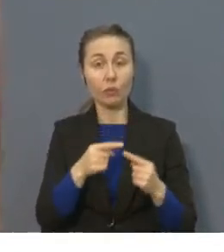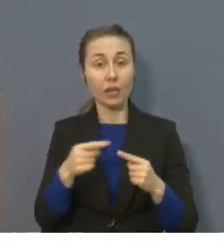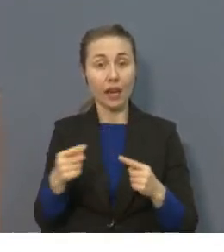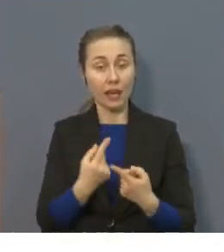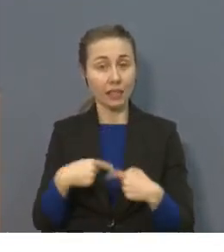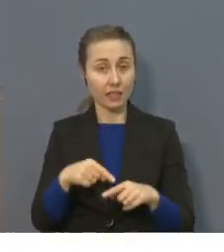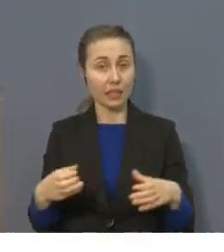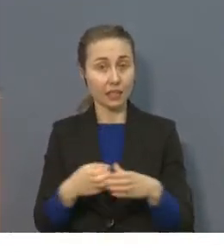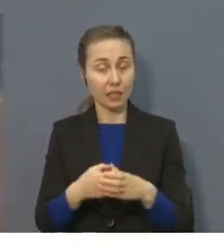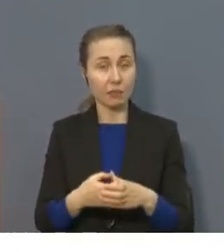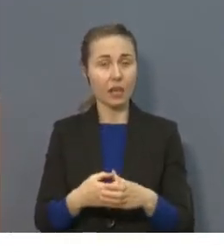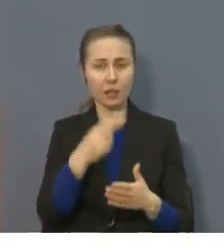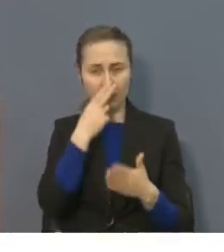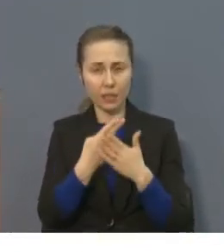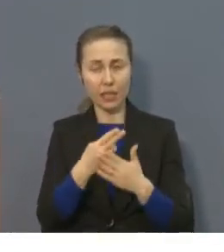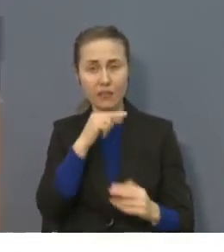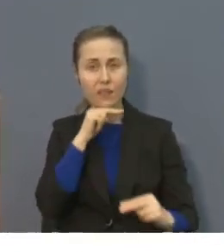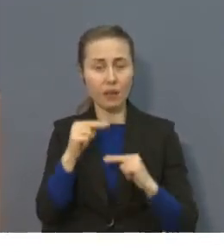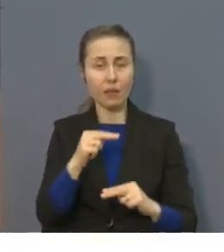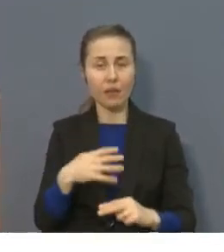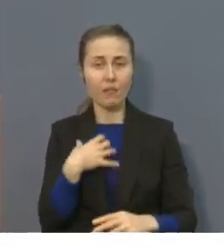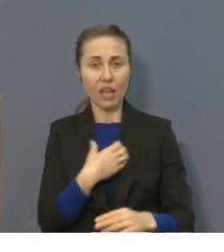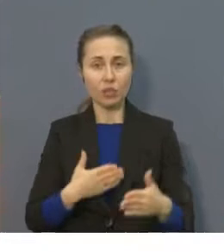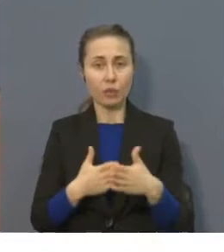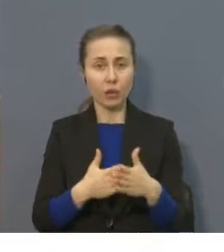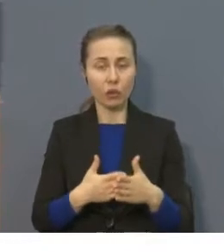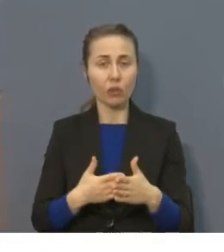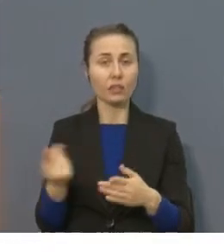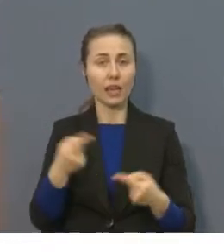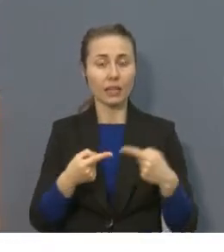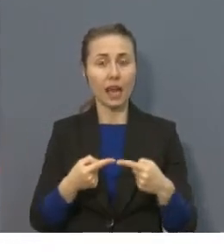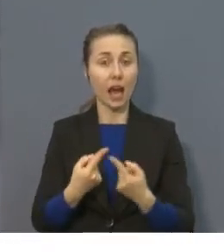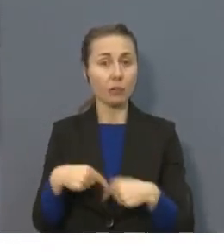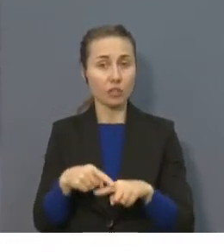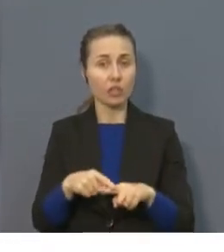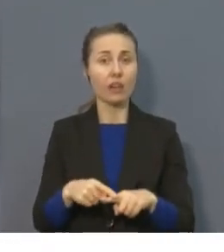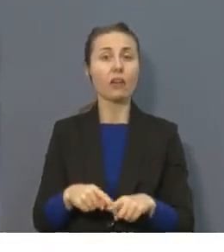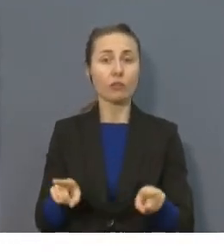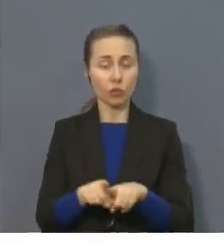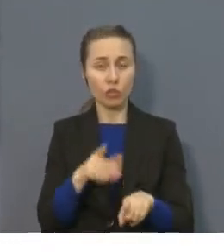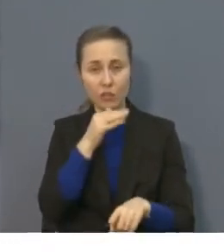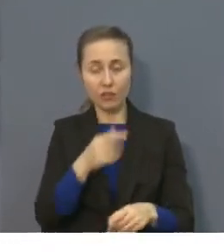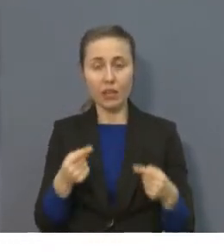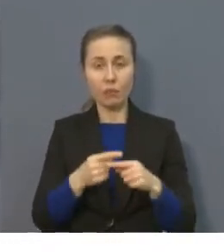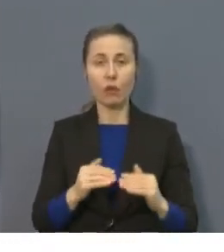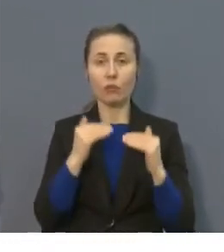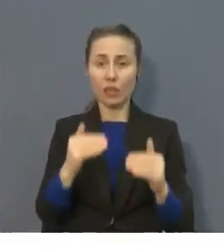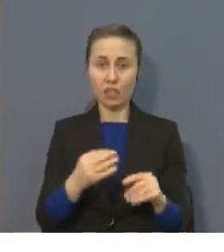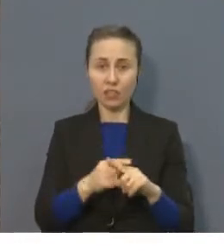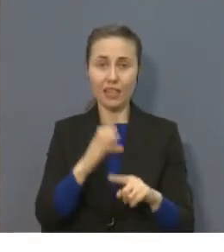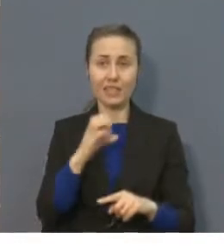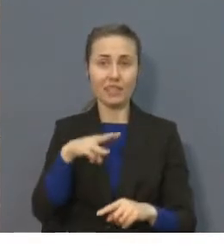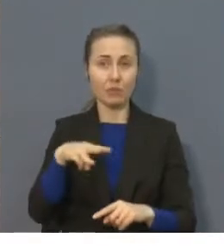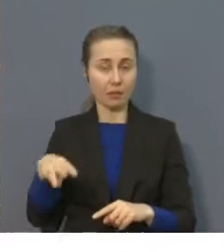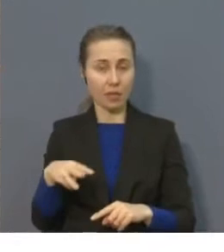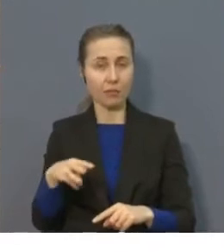тікелей байланысқа шығудың мән маңызына шындап көңіл бөлді. Бұл ретте SMM менеджерлердің әлеуеті артып, жұмысы көбейген.